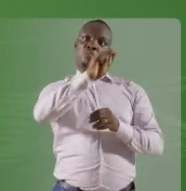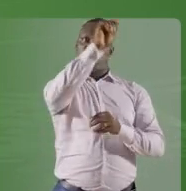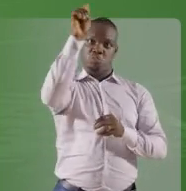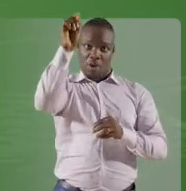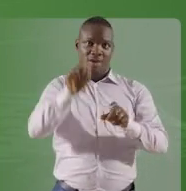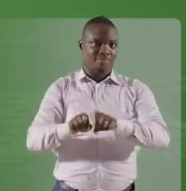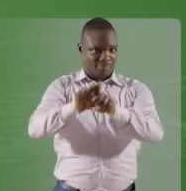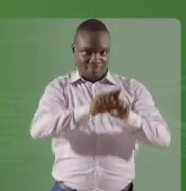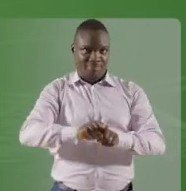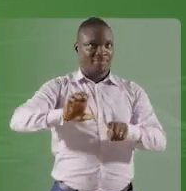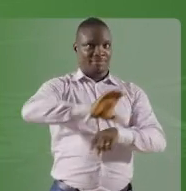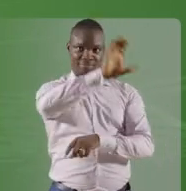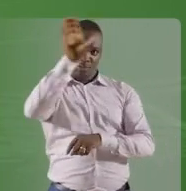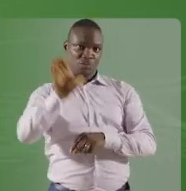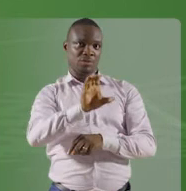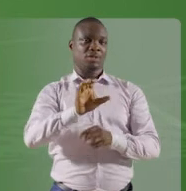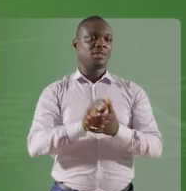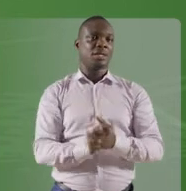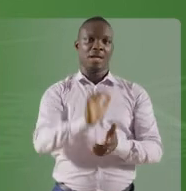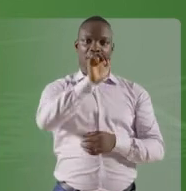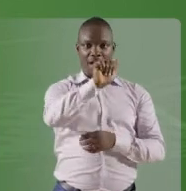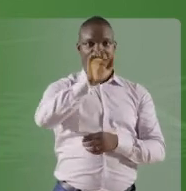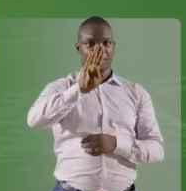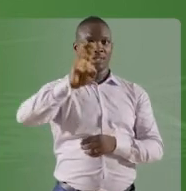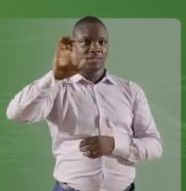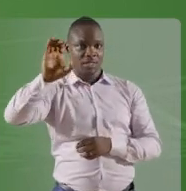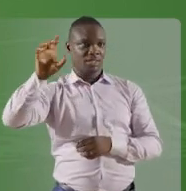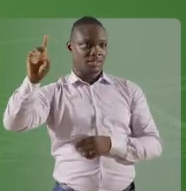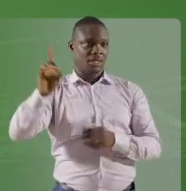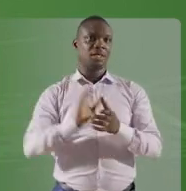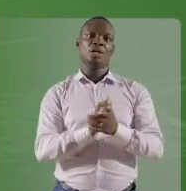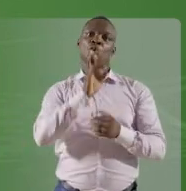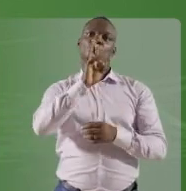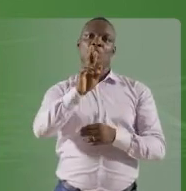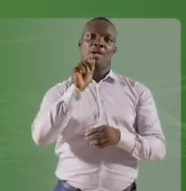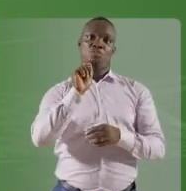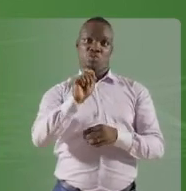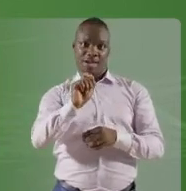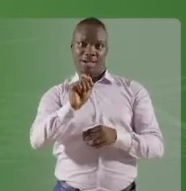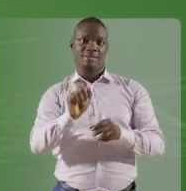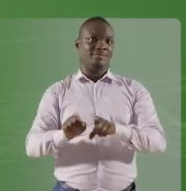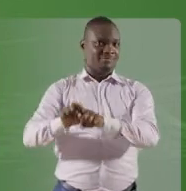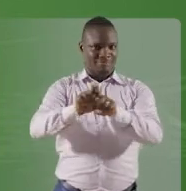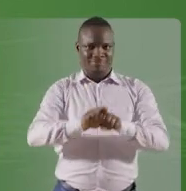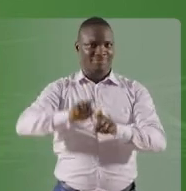Donc, A, B, C, D sont des points cocycliques. Qu'est-ce que ça veut dire?